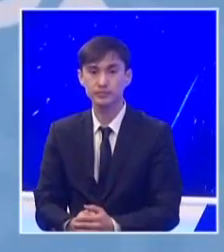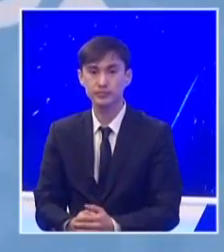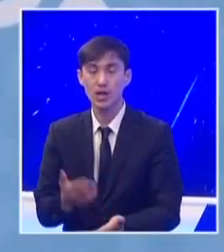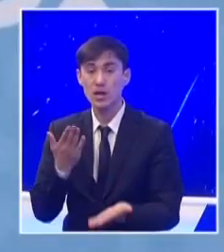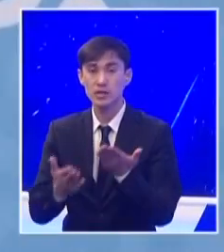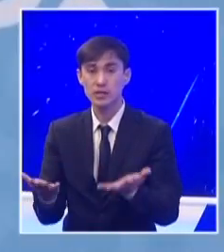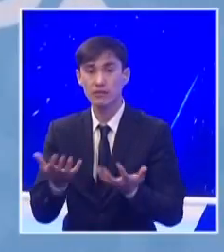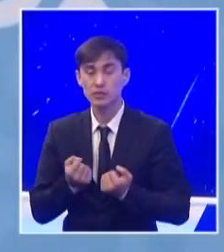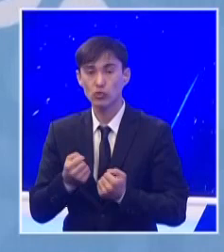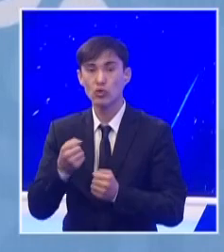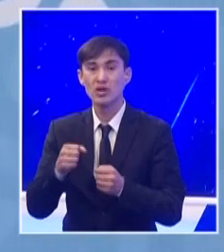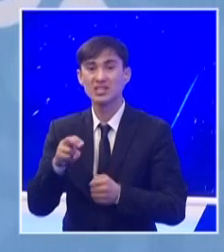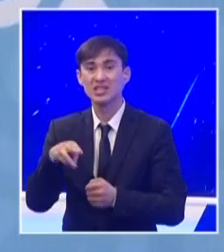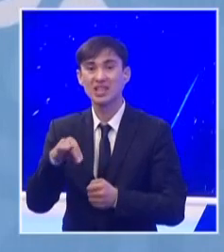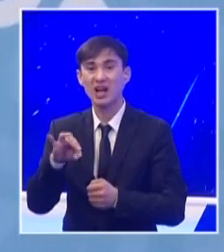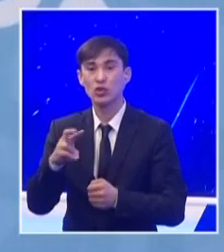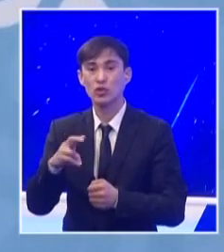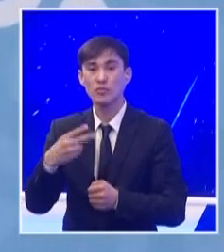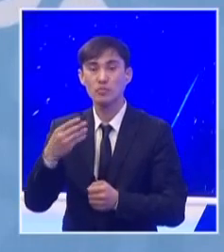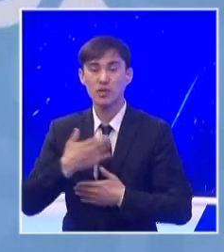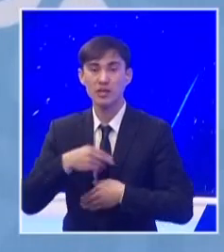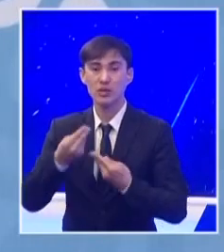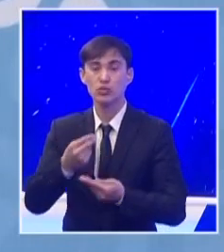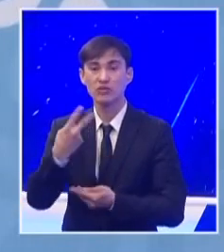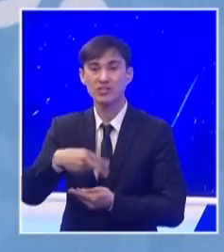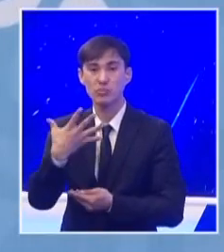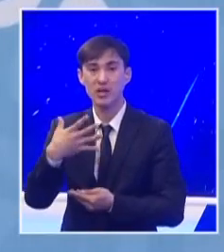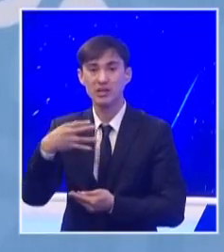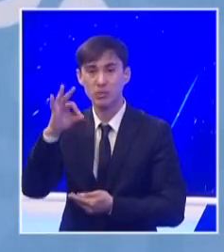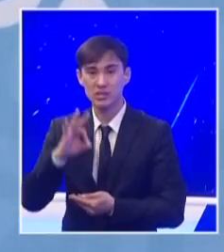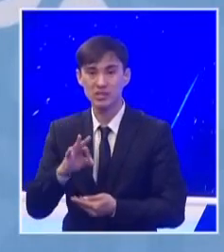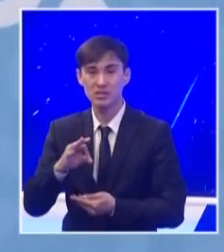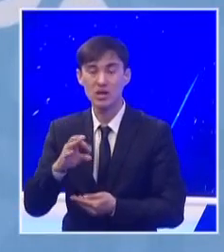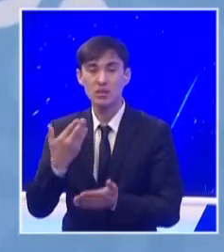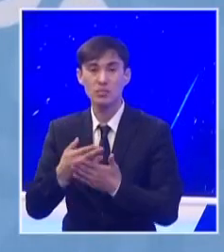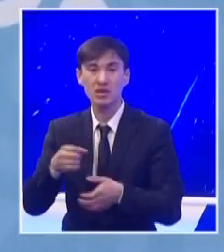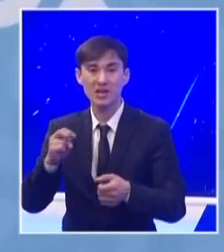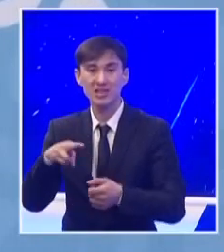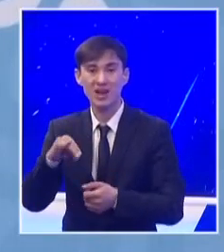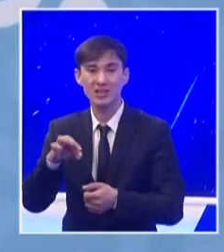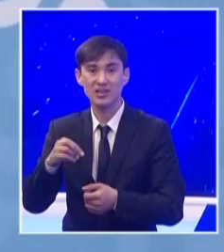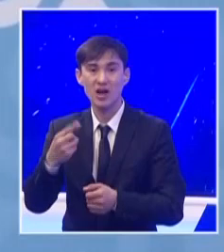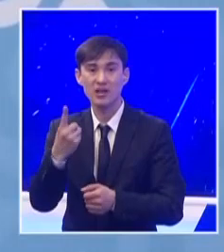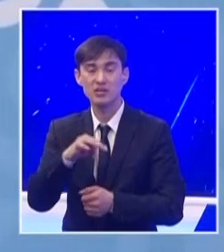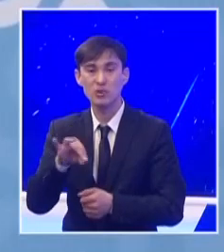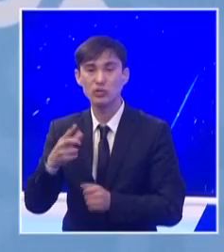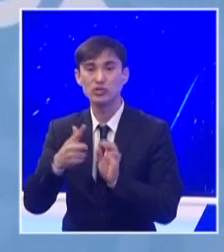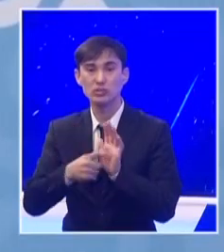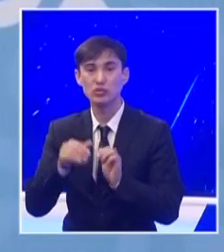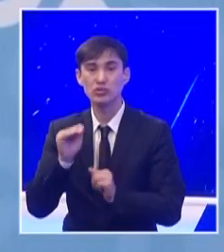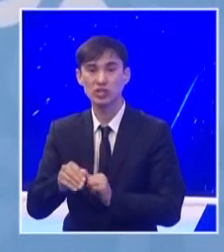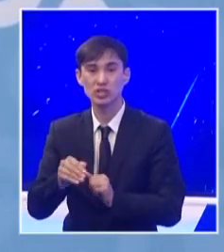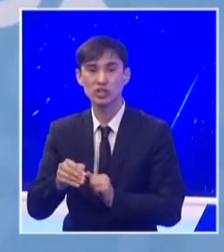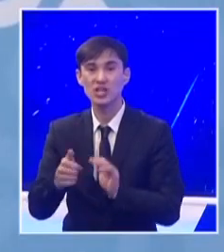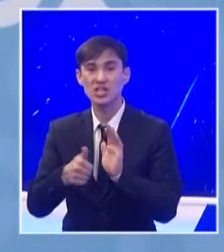Если я приобретаю трактор, мне дадут всего 25%. Получается, трактор «Белрось-82» – это 1 700 000 от суммы